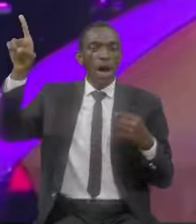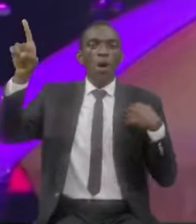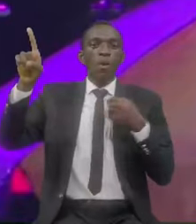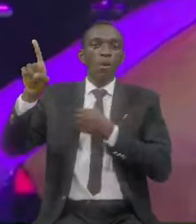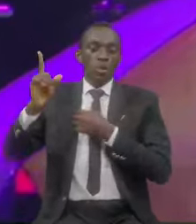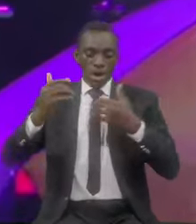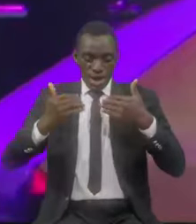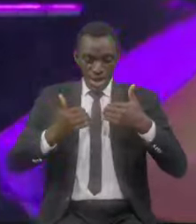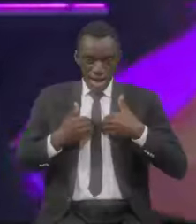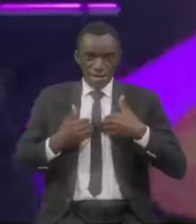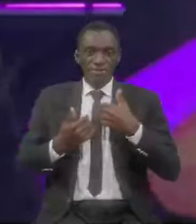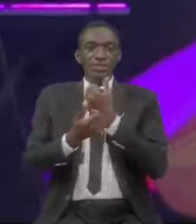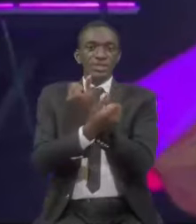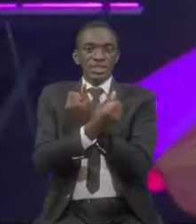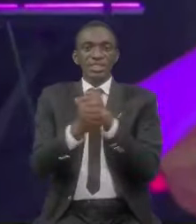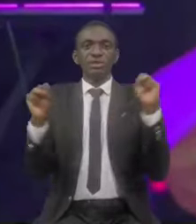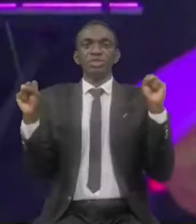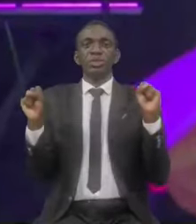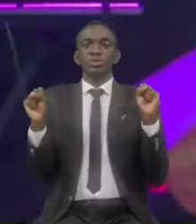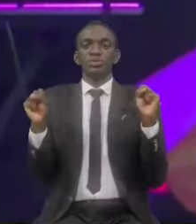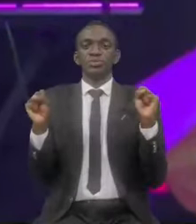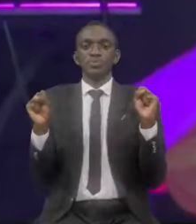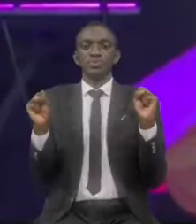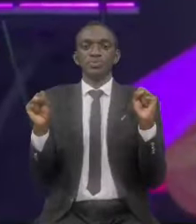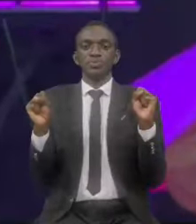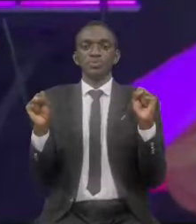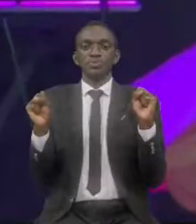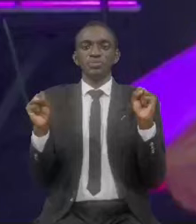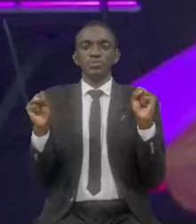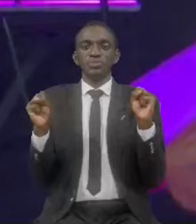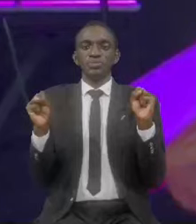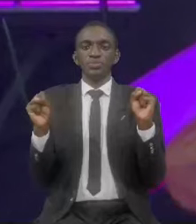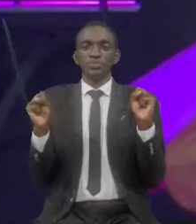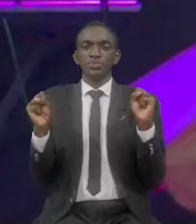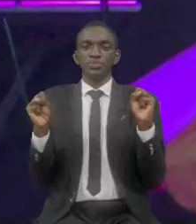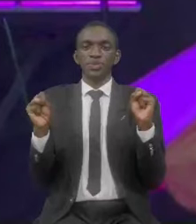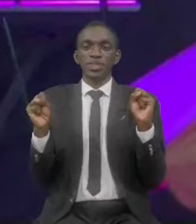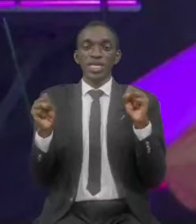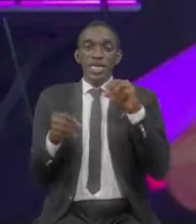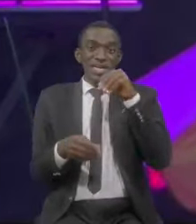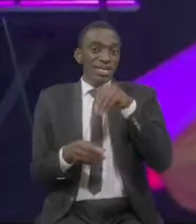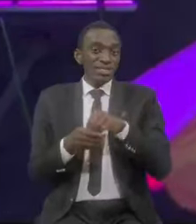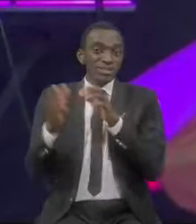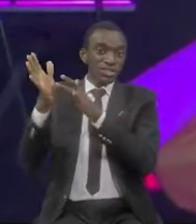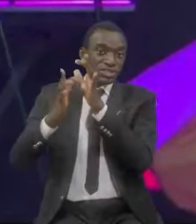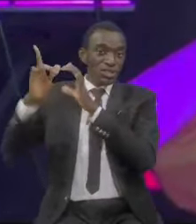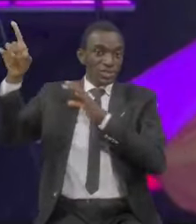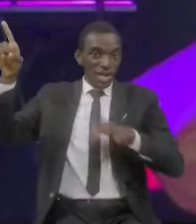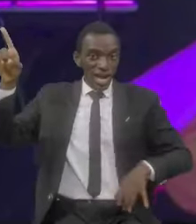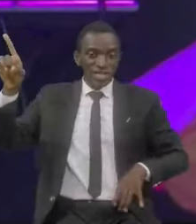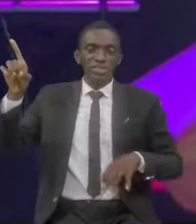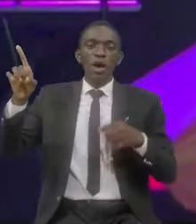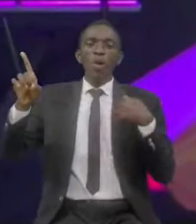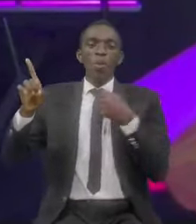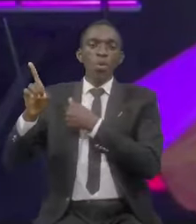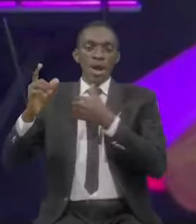en qui nous avons la rédemption, en Christ,